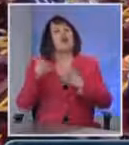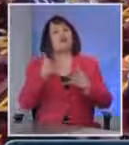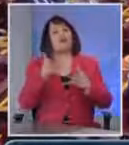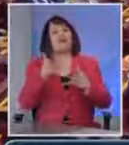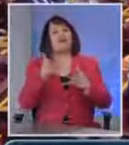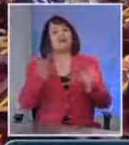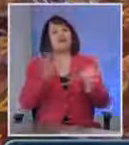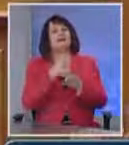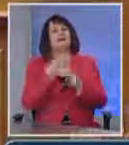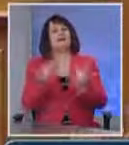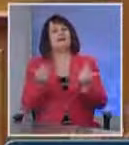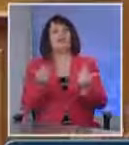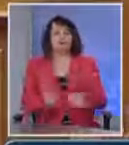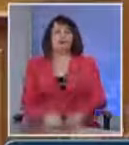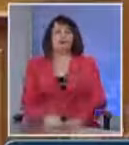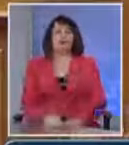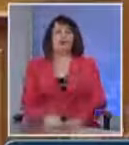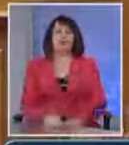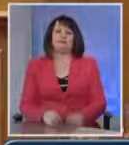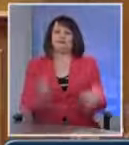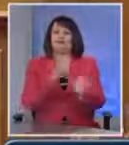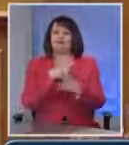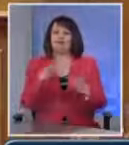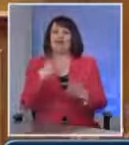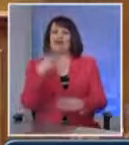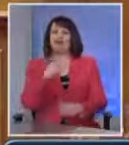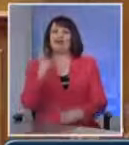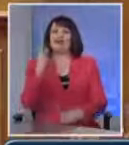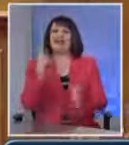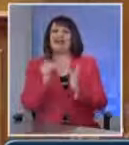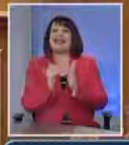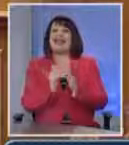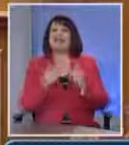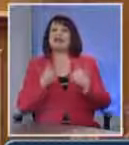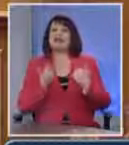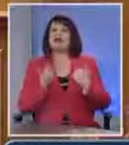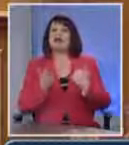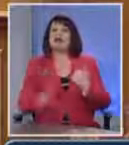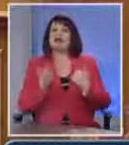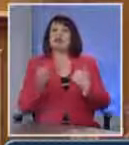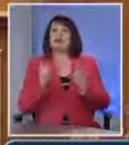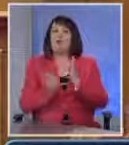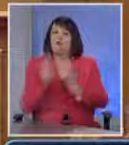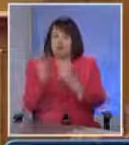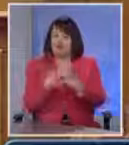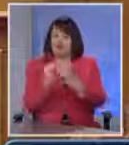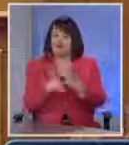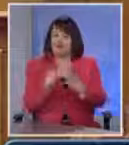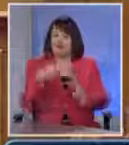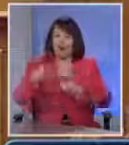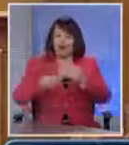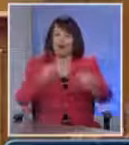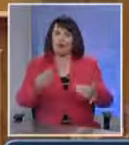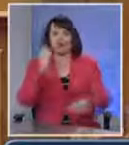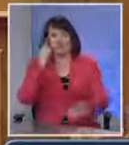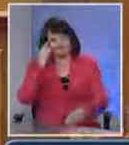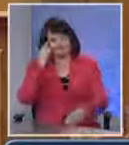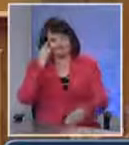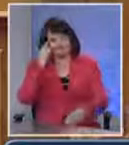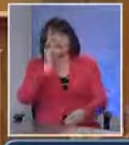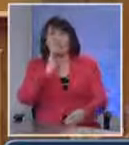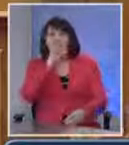είναι να καλοπιάσει περίπου 130.000 νέους ψηφοφόρους και να δώσει ψήφους, για να μιλήσουμε με την πραγματικότητα,